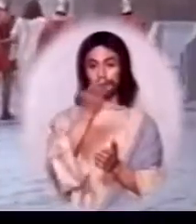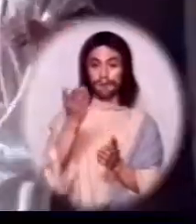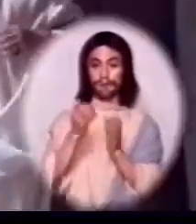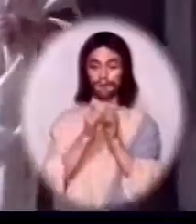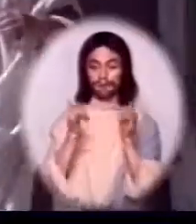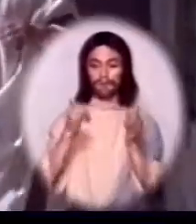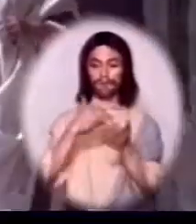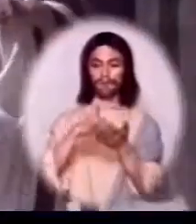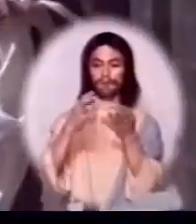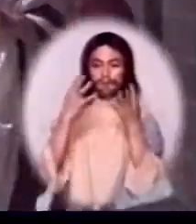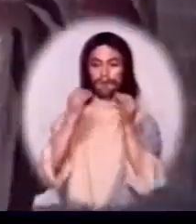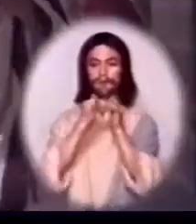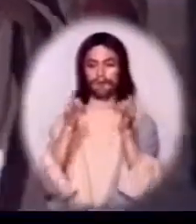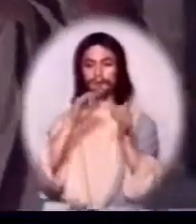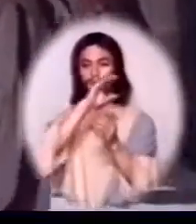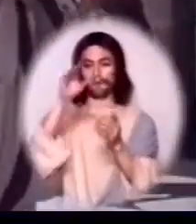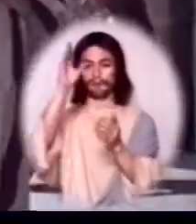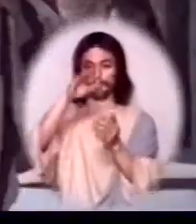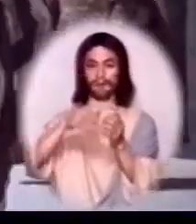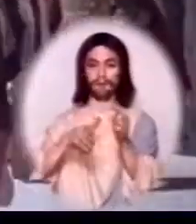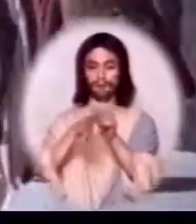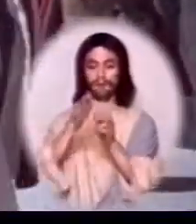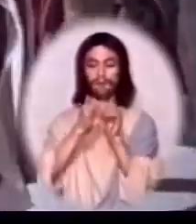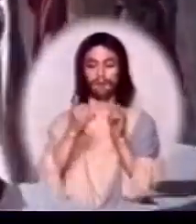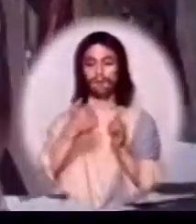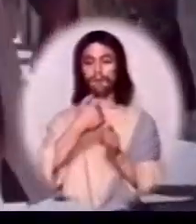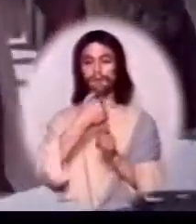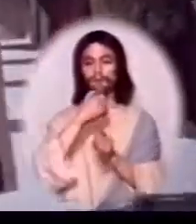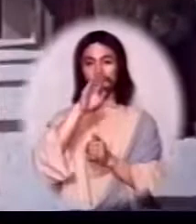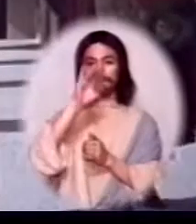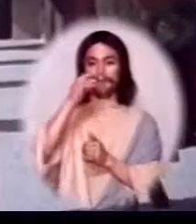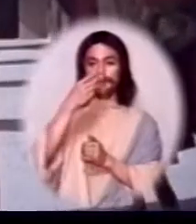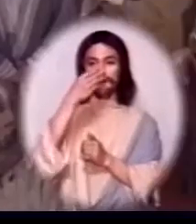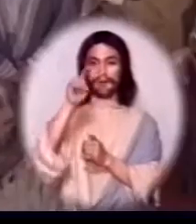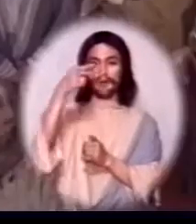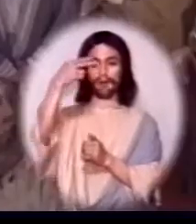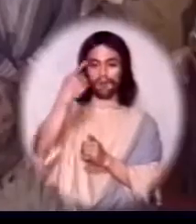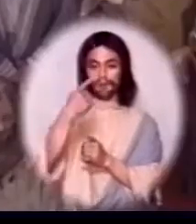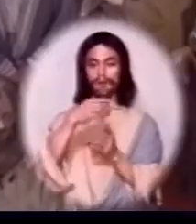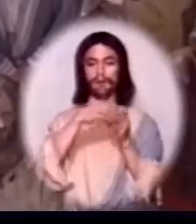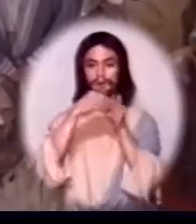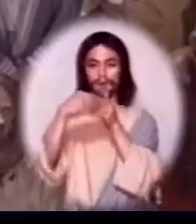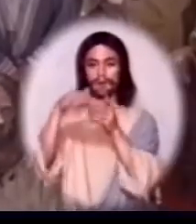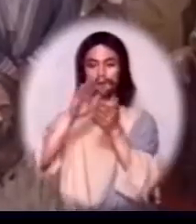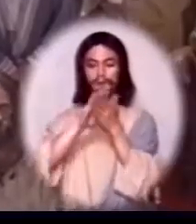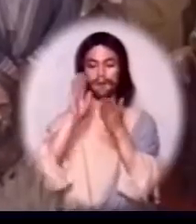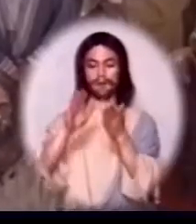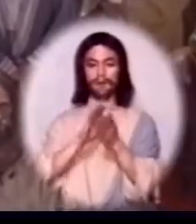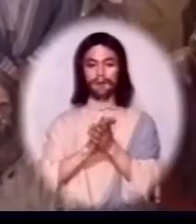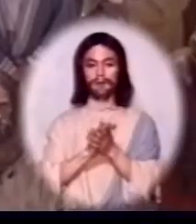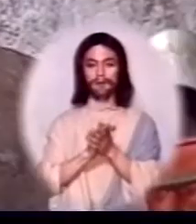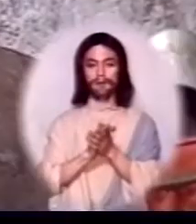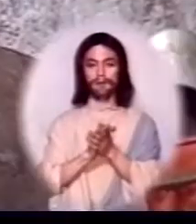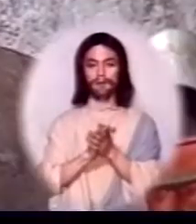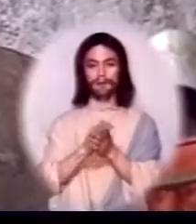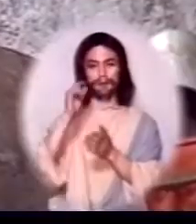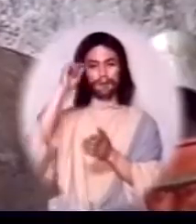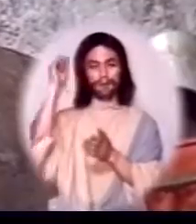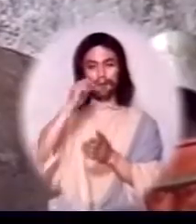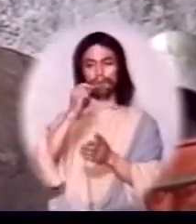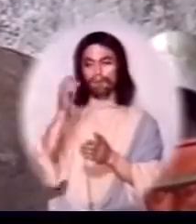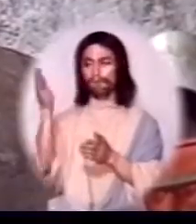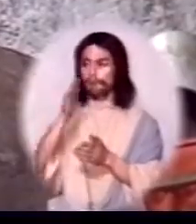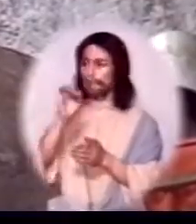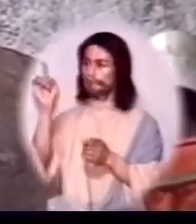그들은 수천 명의 사람을 십자가형에 처한 사악한 본디오 빌라도에게 예수님을 끌고 갔습니다. 이